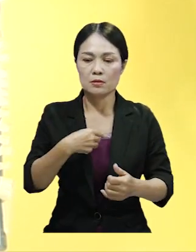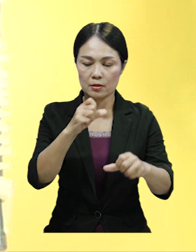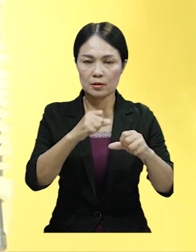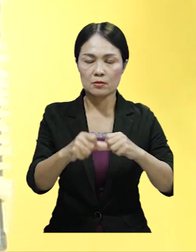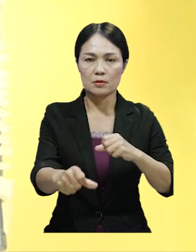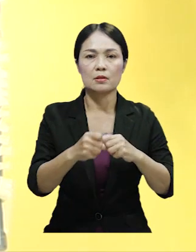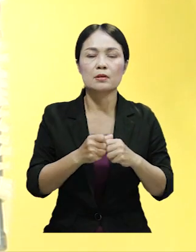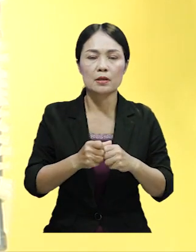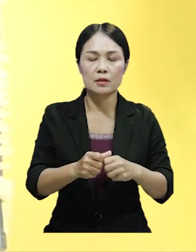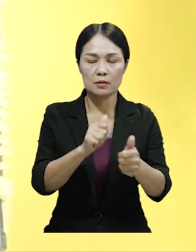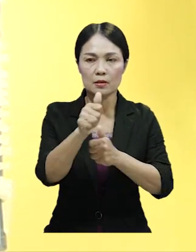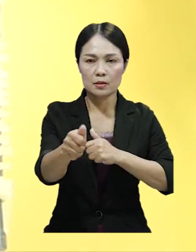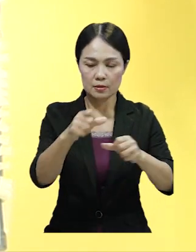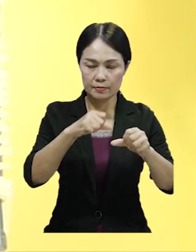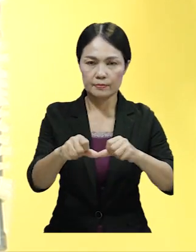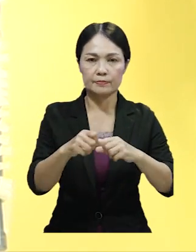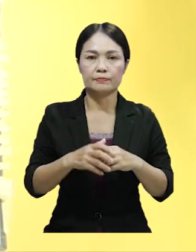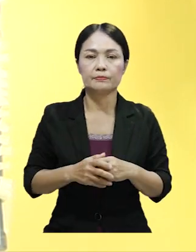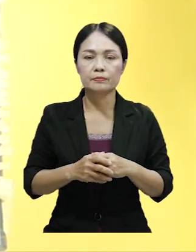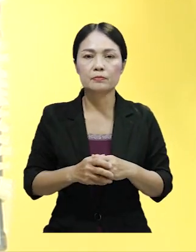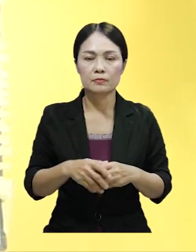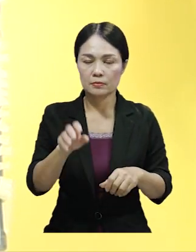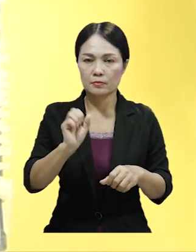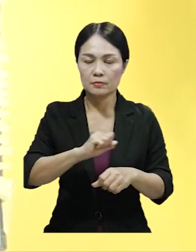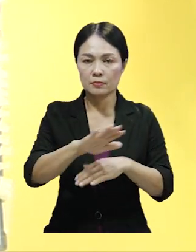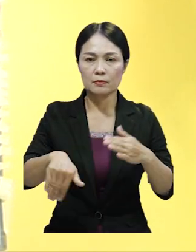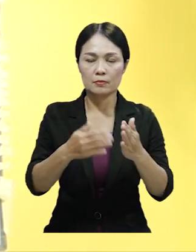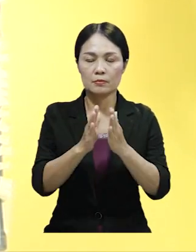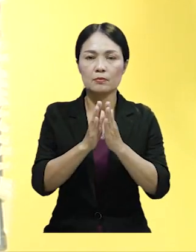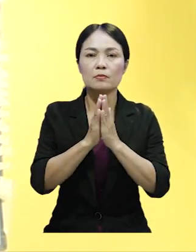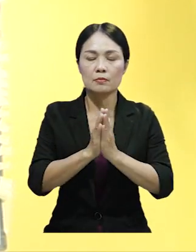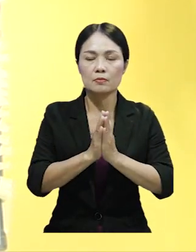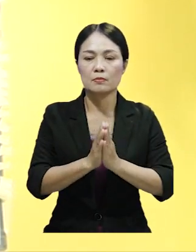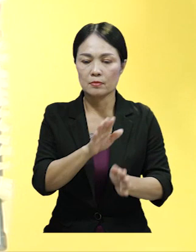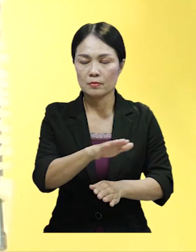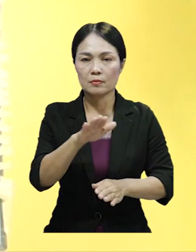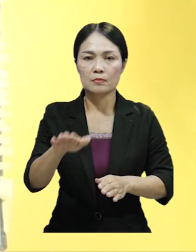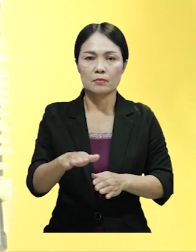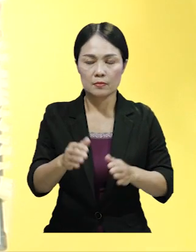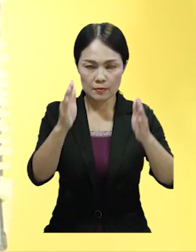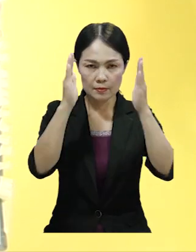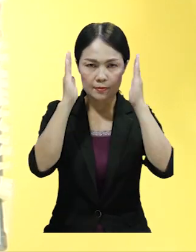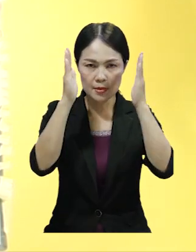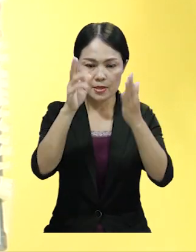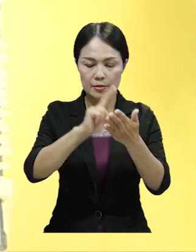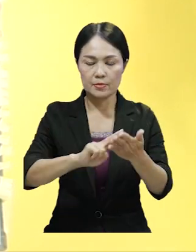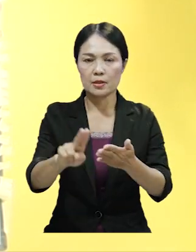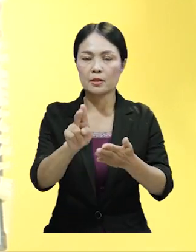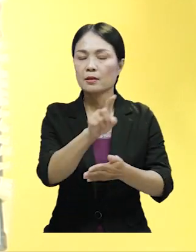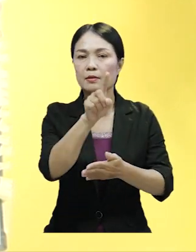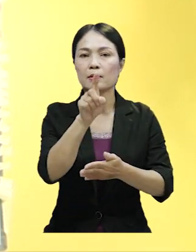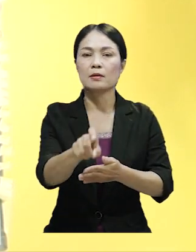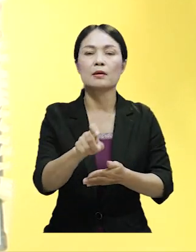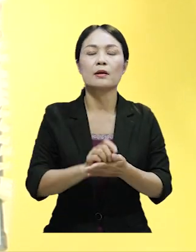បន្តបង្រៀនកូនពីចម្ងាយតទៅទៀតបាទអរគុណកូនតើកូនទាំងអស់គ្នាមានយកចិត្តទុកដាក់ក្នុងអនាម័យដែរ